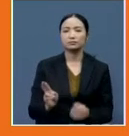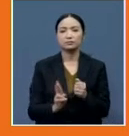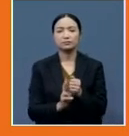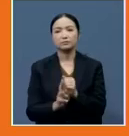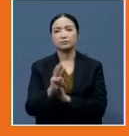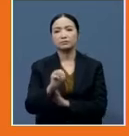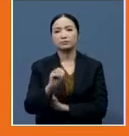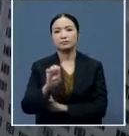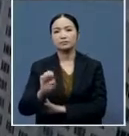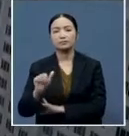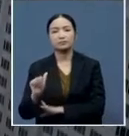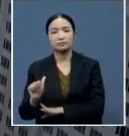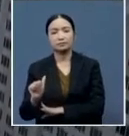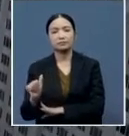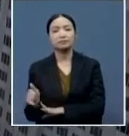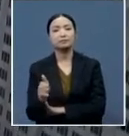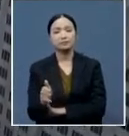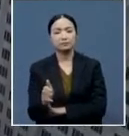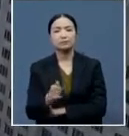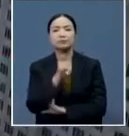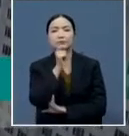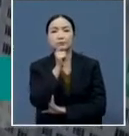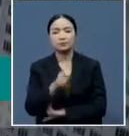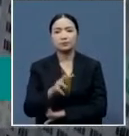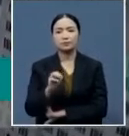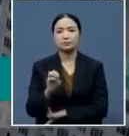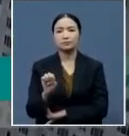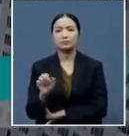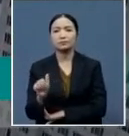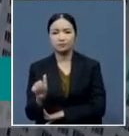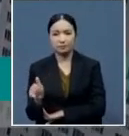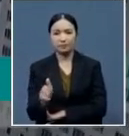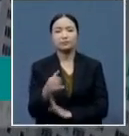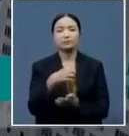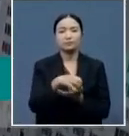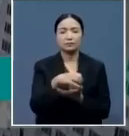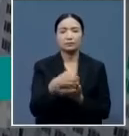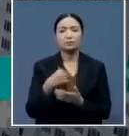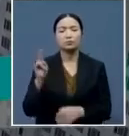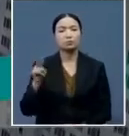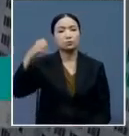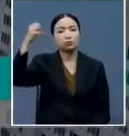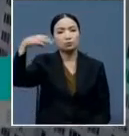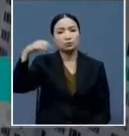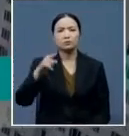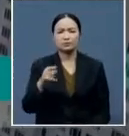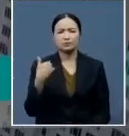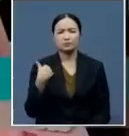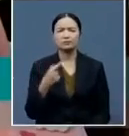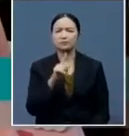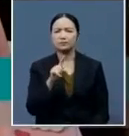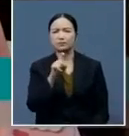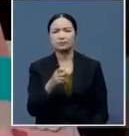meaหรือการไฟฟ้านครหลวงในฐานะโฆษก meaกล่าวว่าจากกรณีที่มีผู้ใช้ไฟฟ้าสงสัยว่าการ